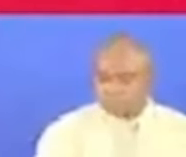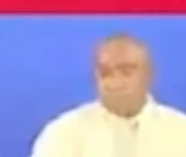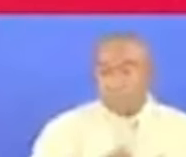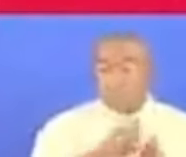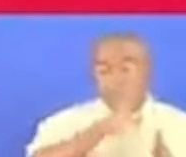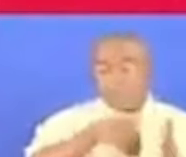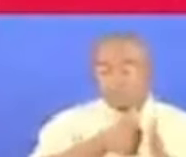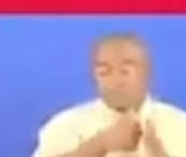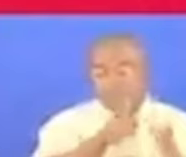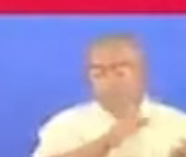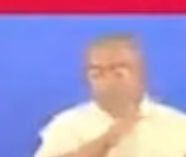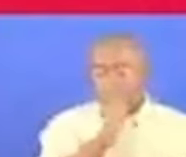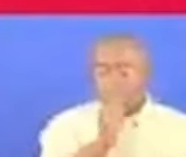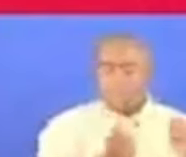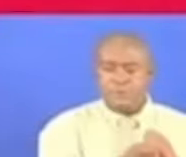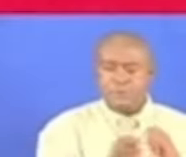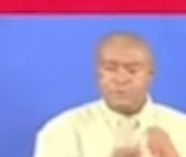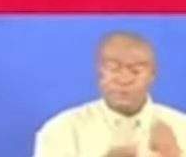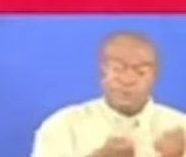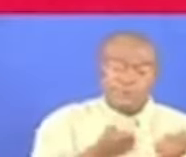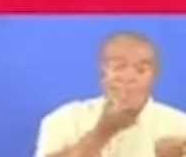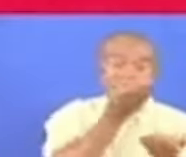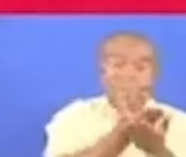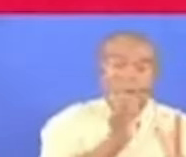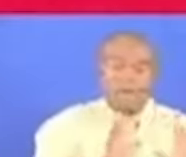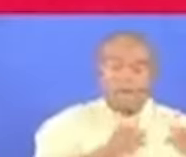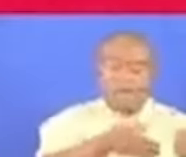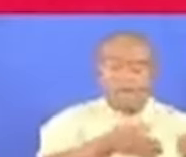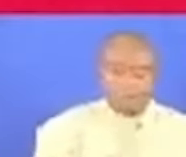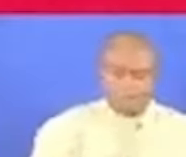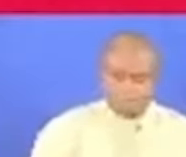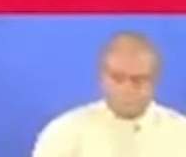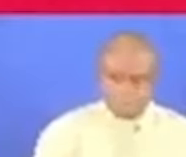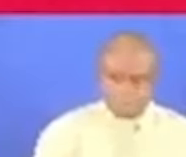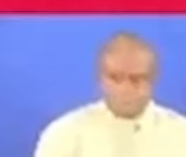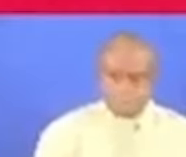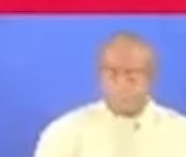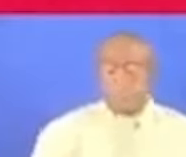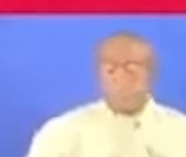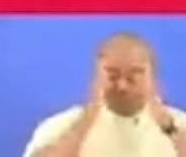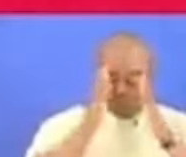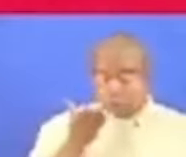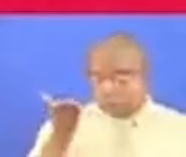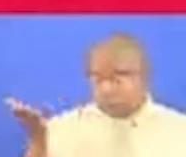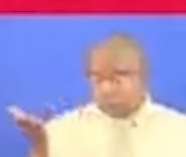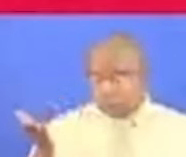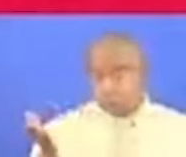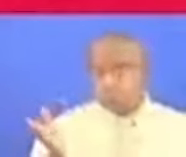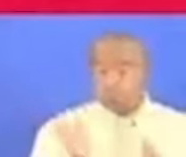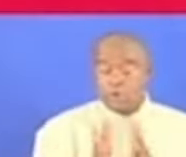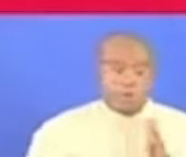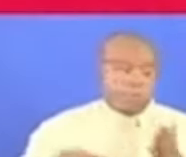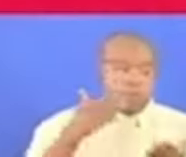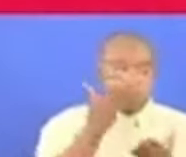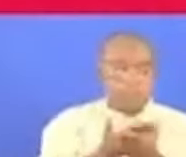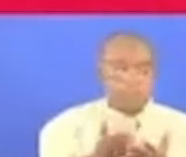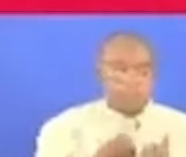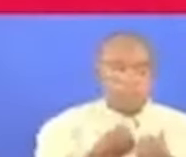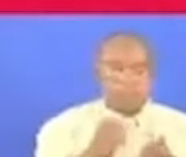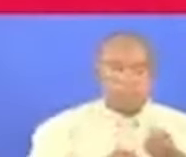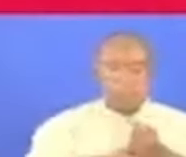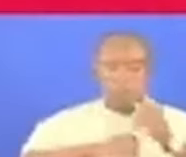kebo Kama ilivet wa hoja MH eshima Spa naom kuw ilish na naom kua